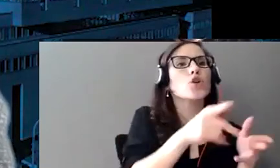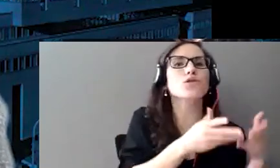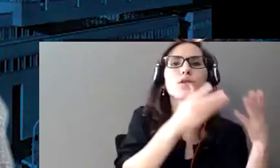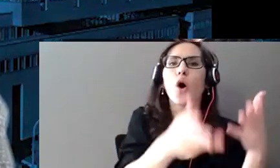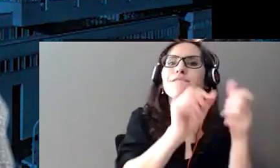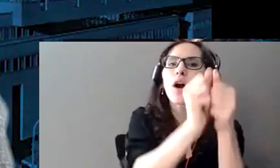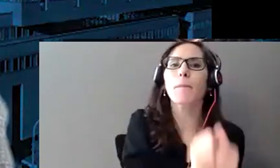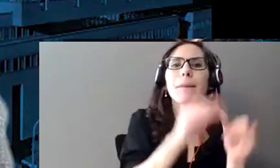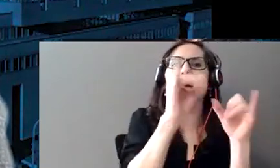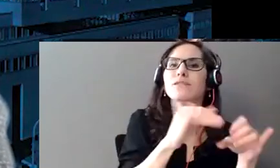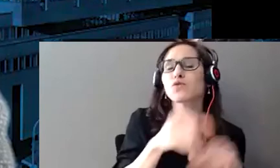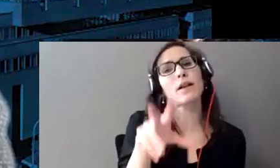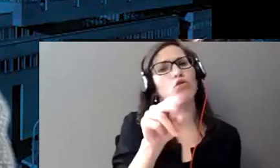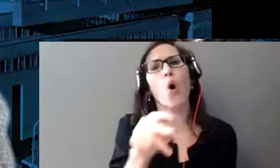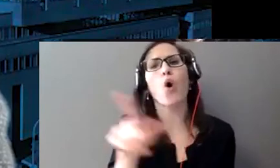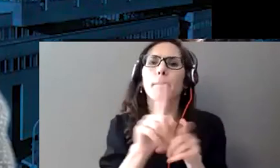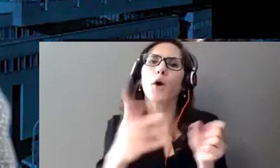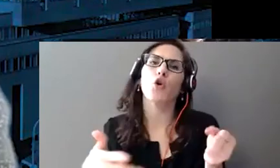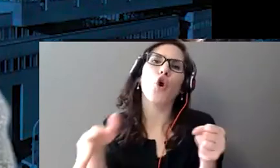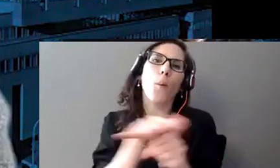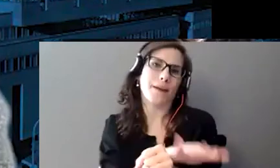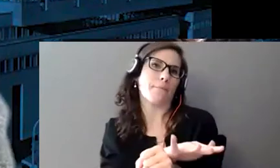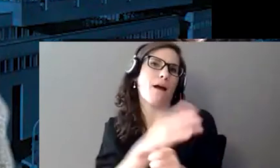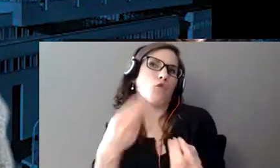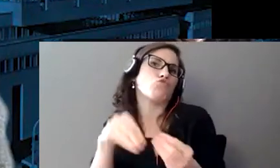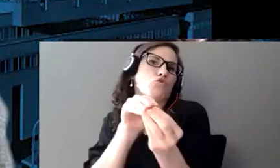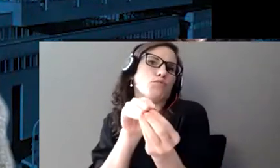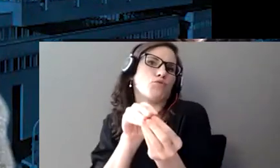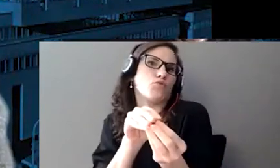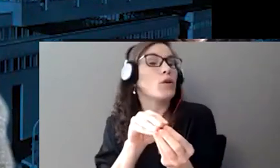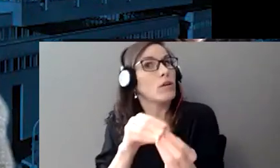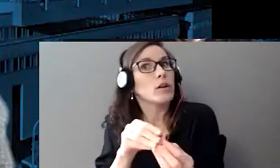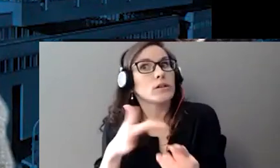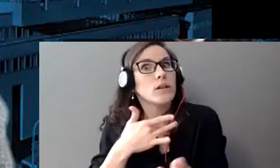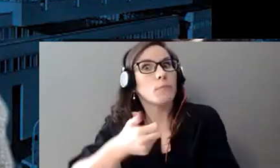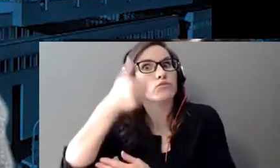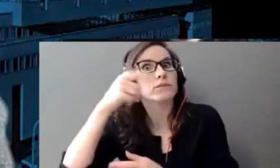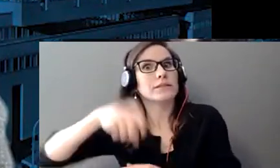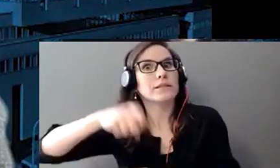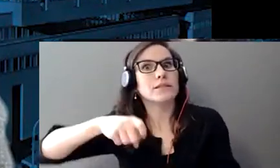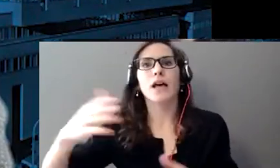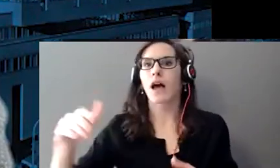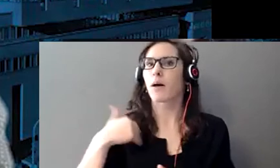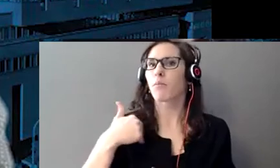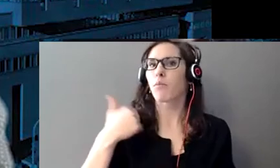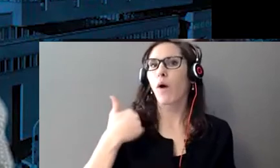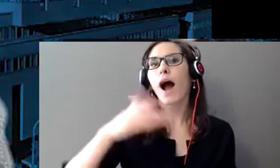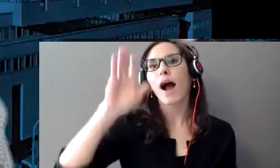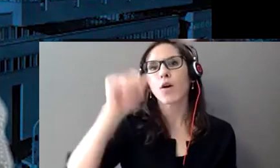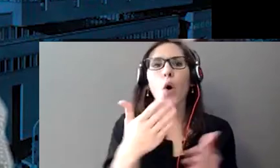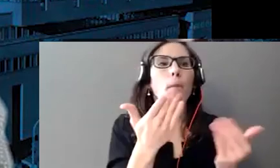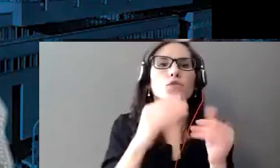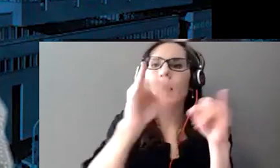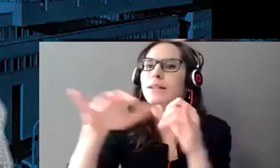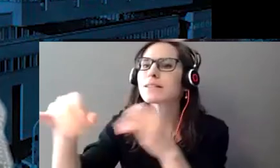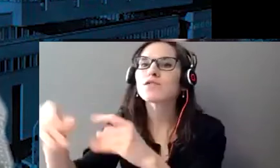elles sont un complément de plus en plus en plus nécessaire en réduisant la source des besoins individuels et